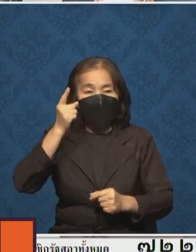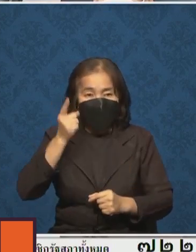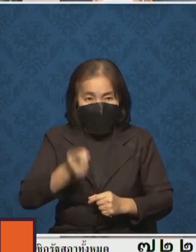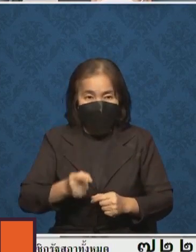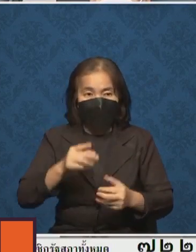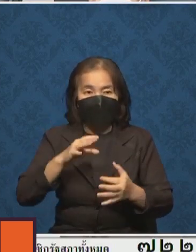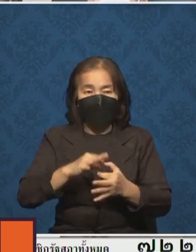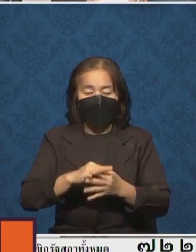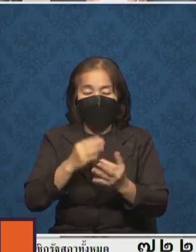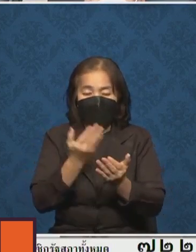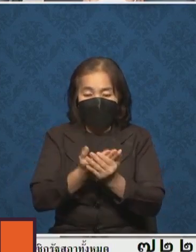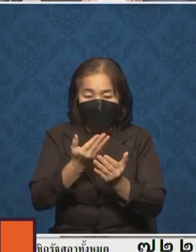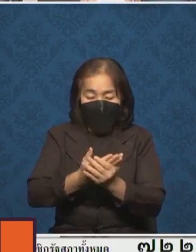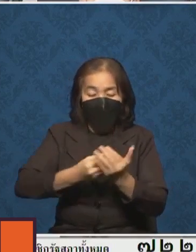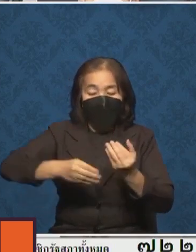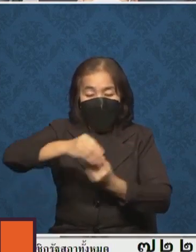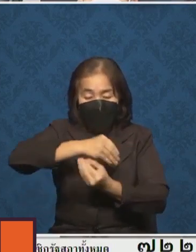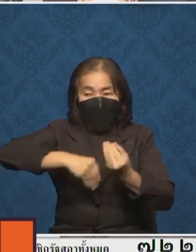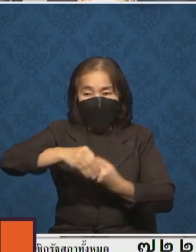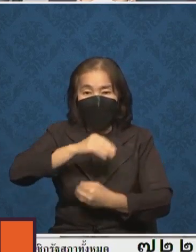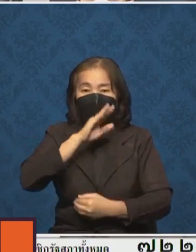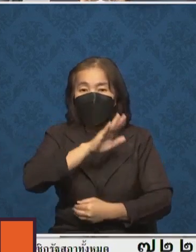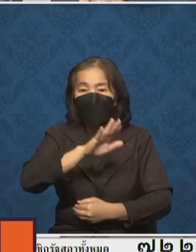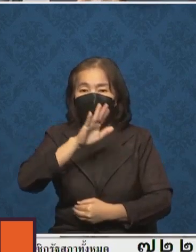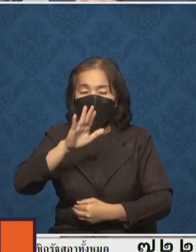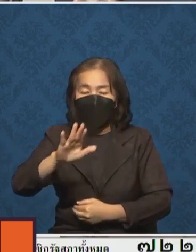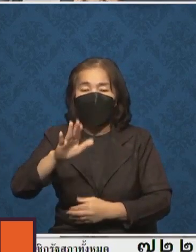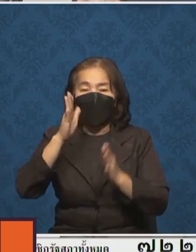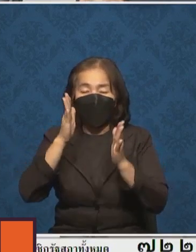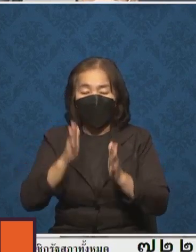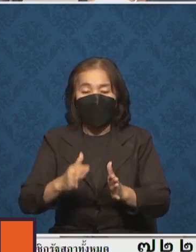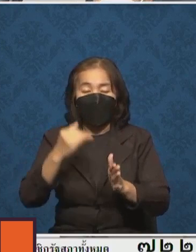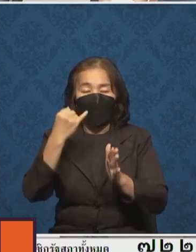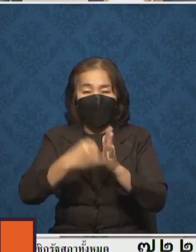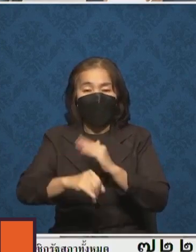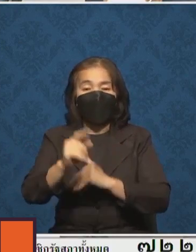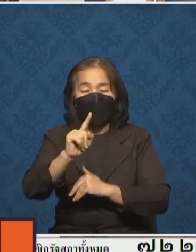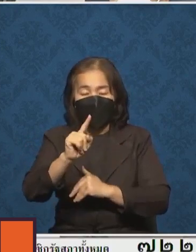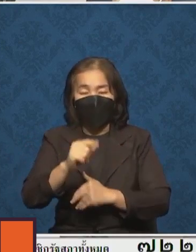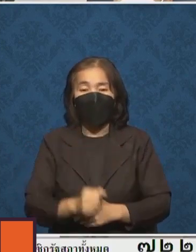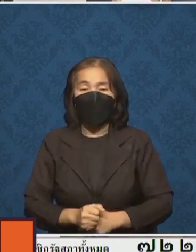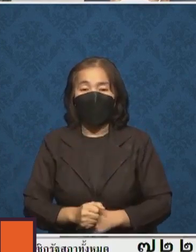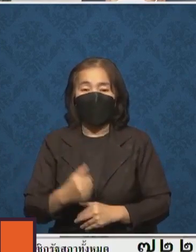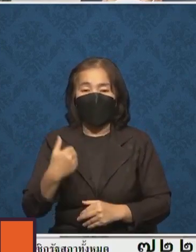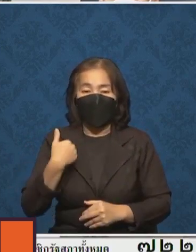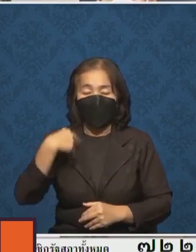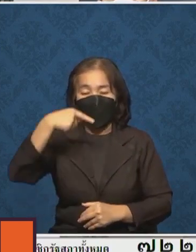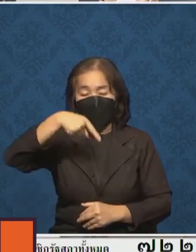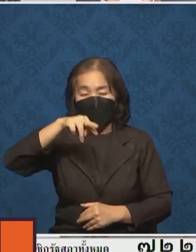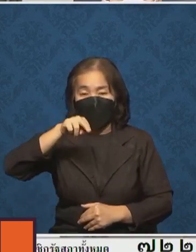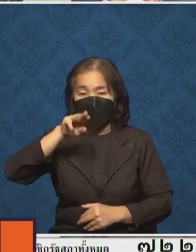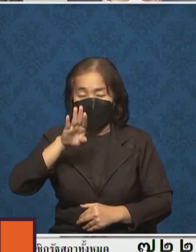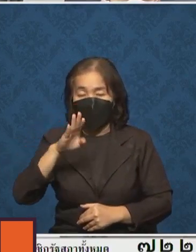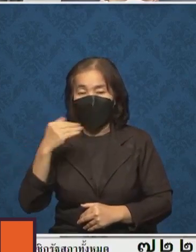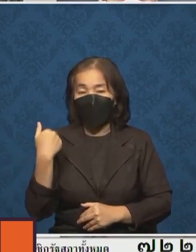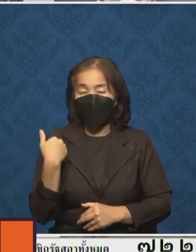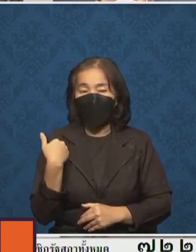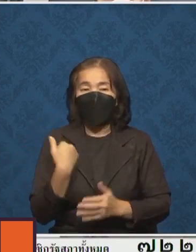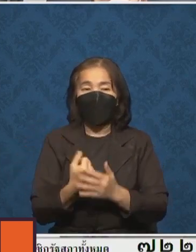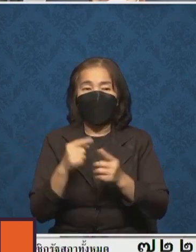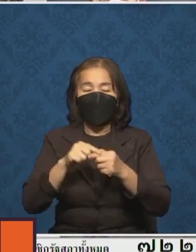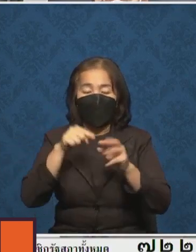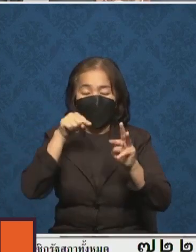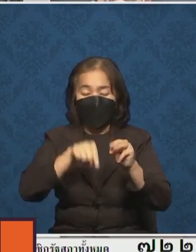ทางเศรษฐกิจของผู้กระทำความผิดเอาไว้ด้วยแต่ลำพังบทบัญญัติในวงเล็บ4ในมาตรา9เพียงมาต